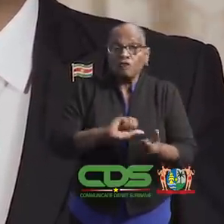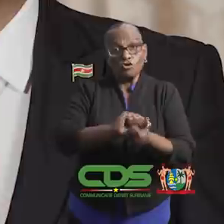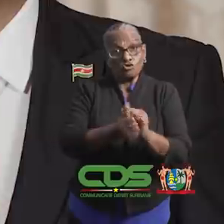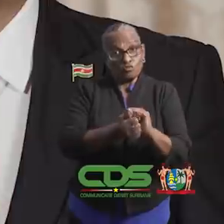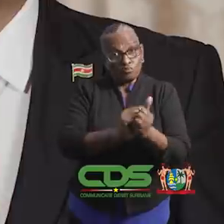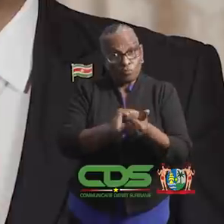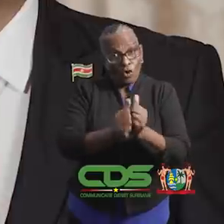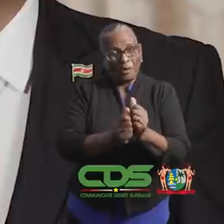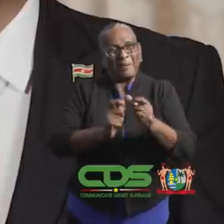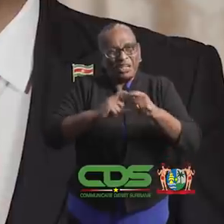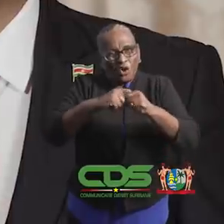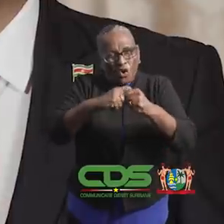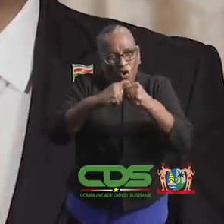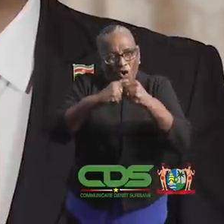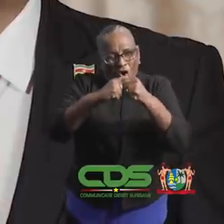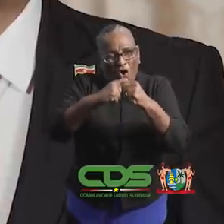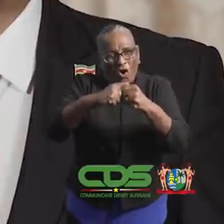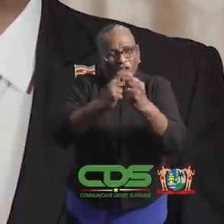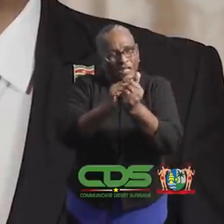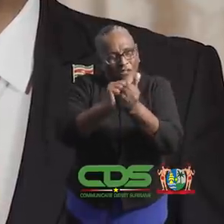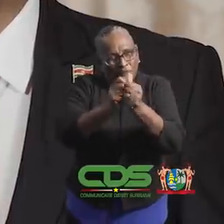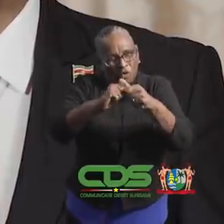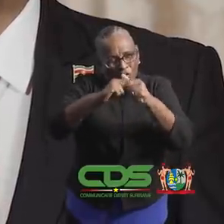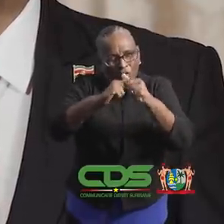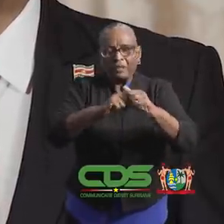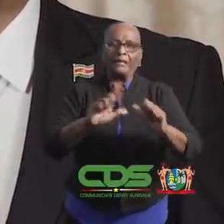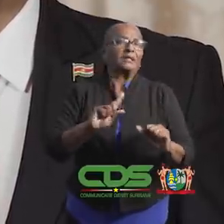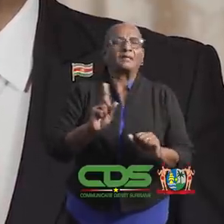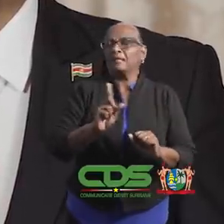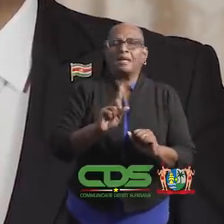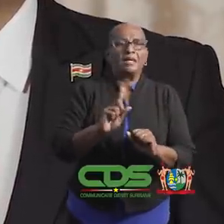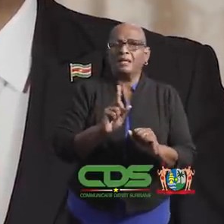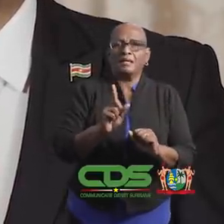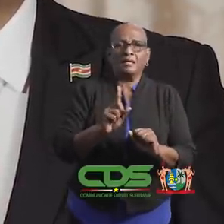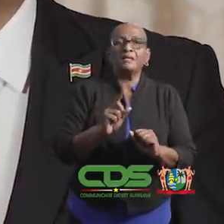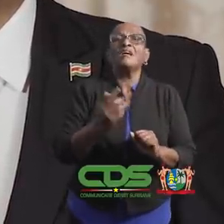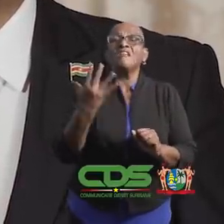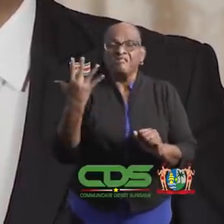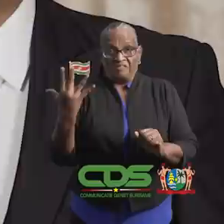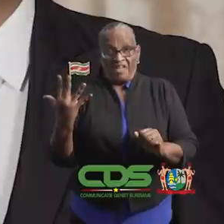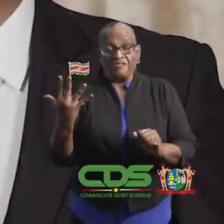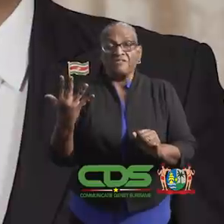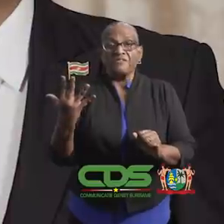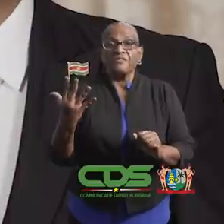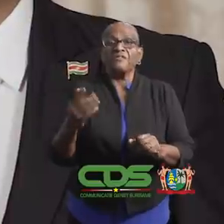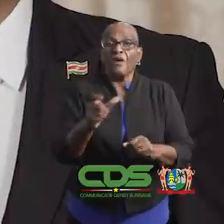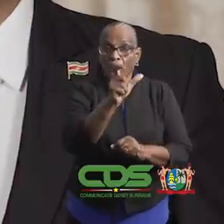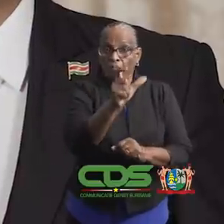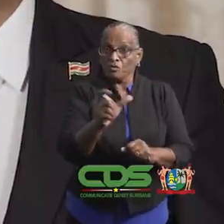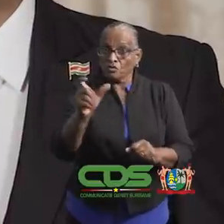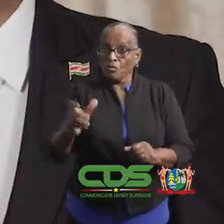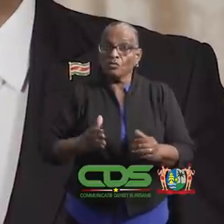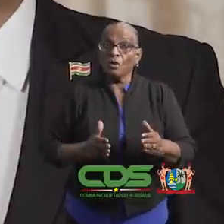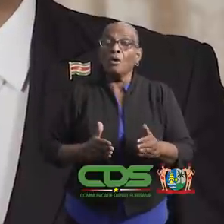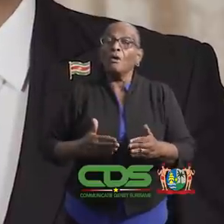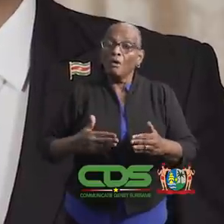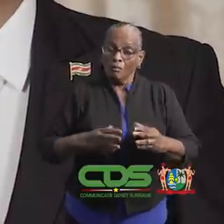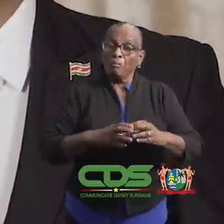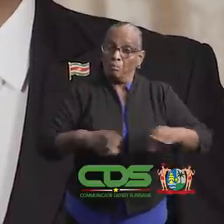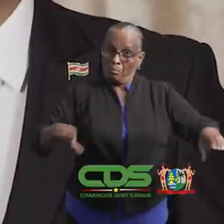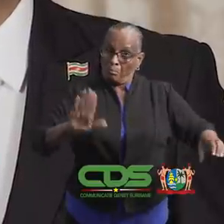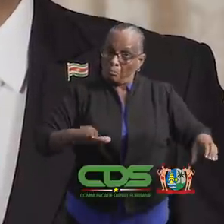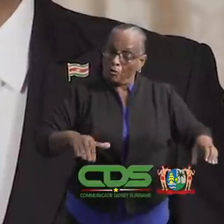met intensief contact nog niet zijn toegestaan. Maatregel 5. Personenvervoer door middel van het